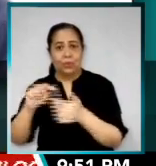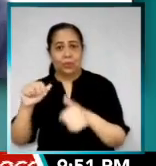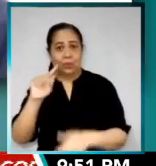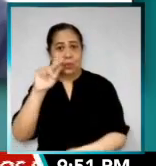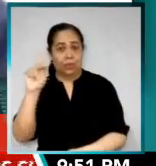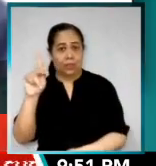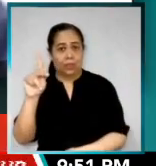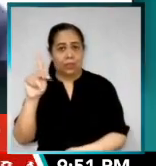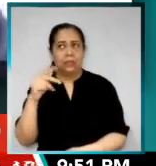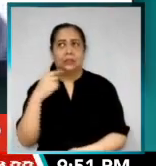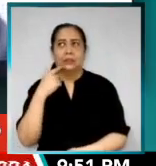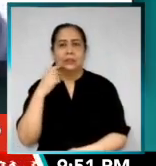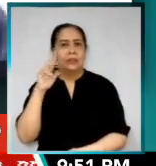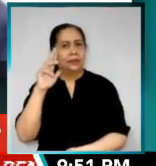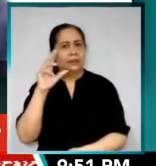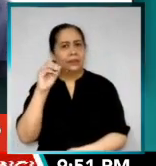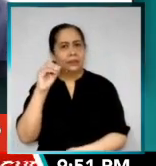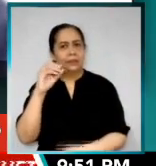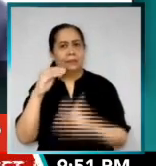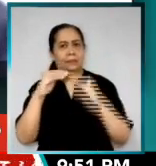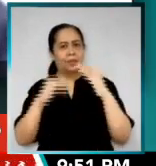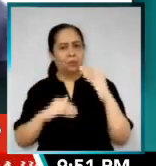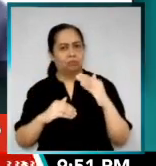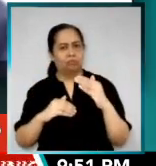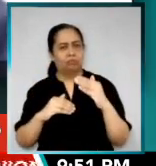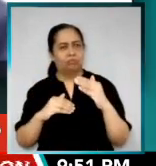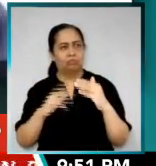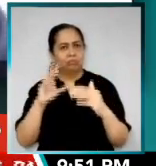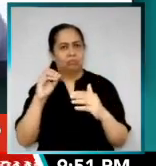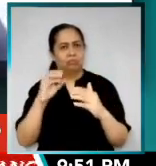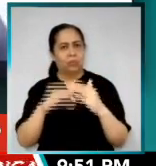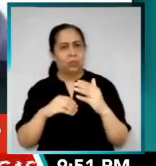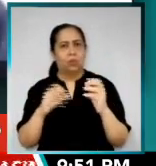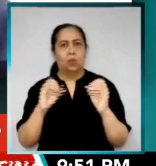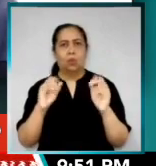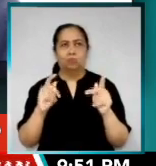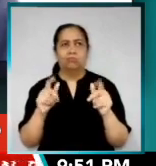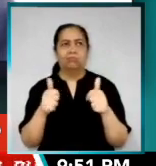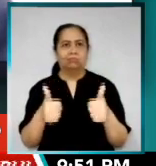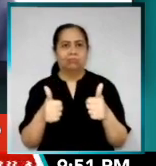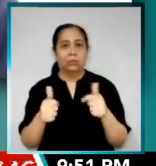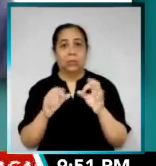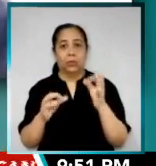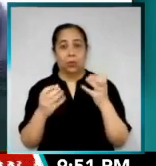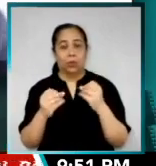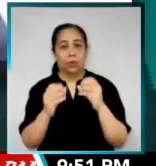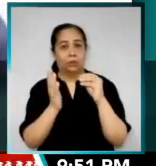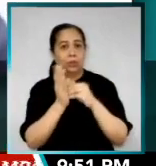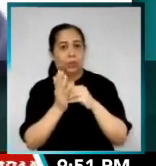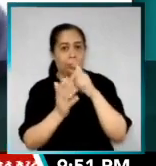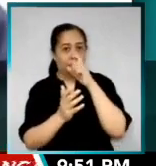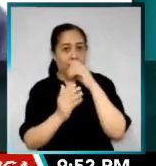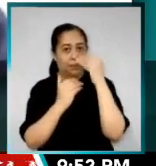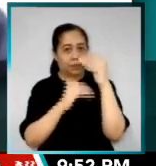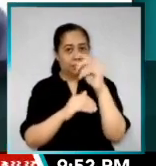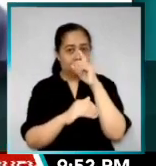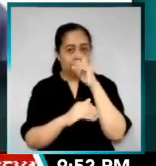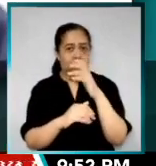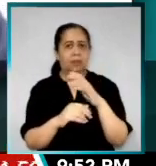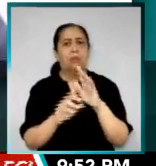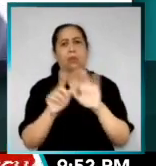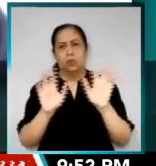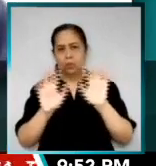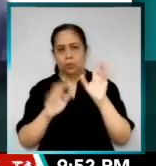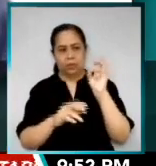ng 30 years and below. Well, that is also okay. I mean, kung gusto nilang lagay ng age restriction, but wag naman gawin 60 years and